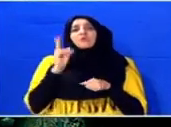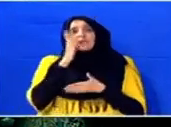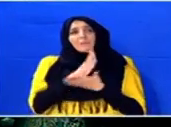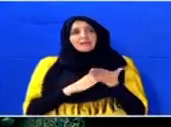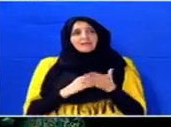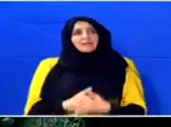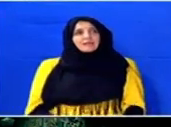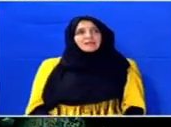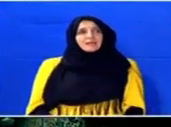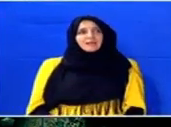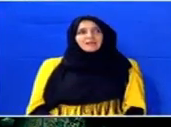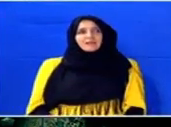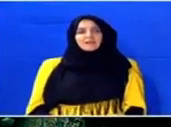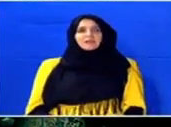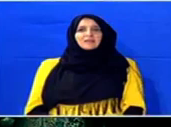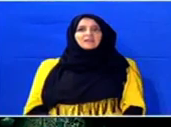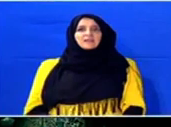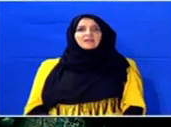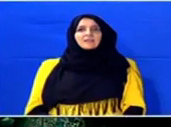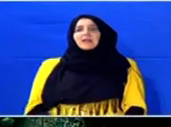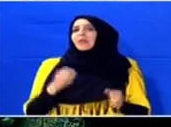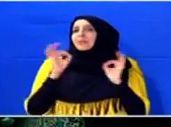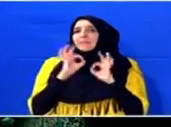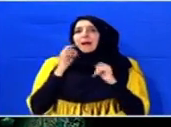وكان غير بابك ما عندكش اعمامك